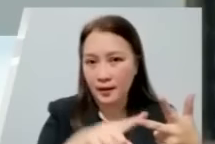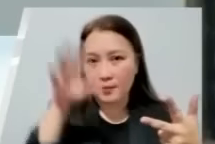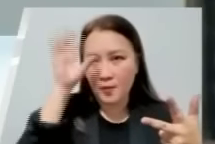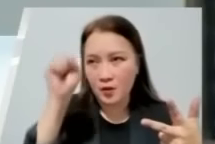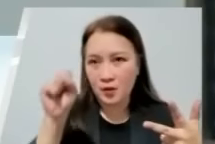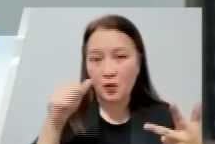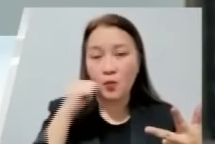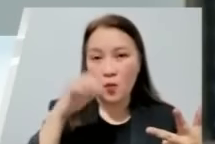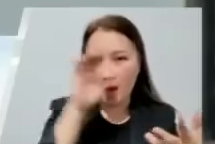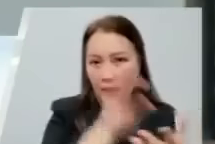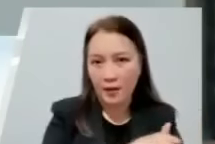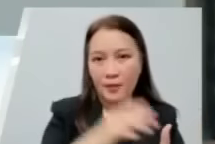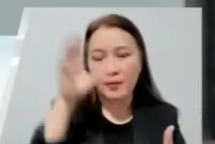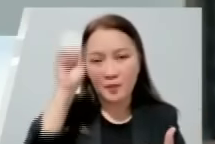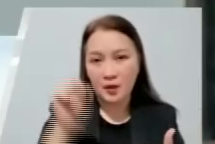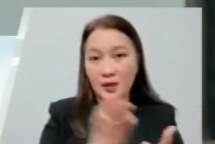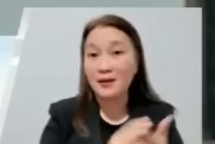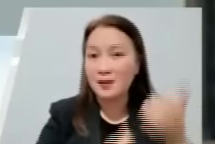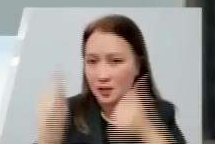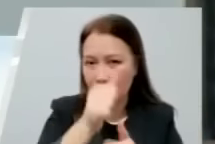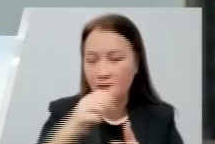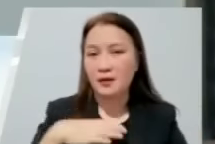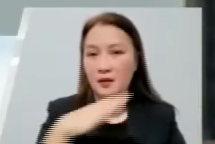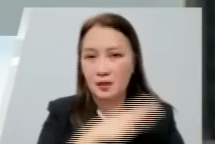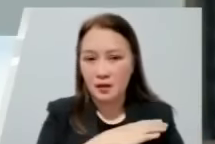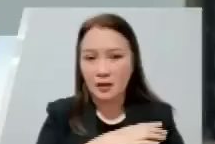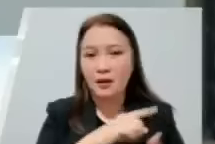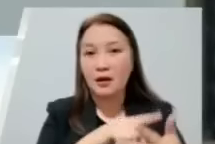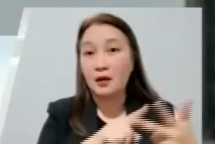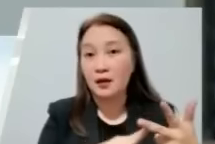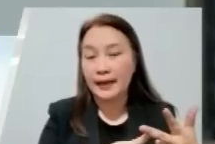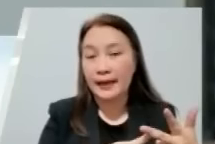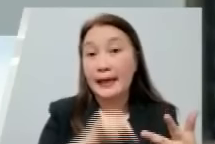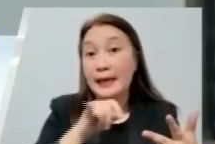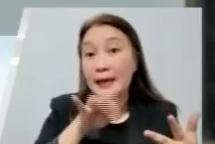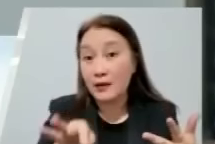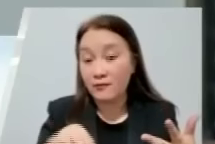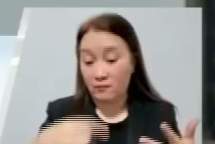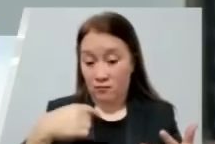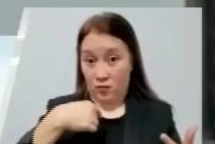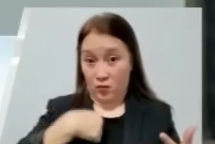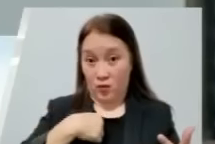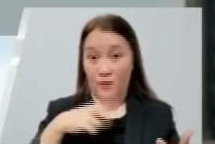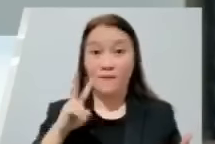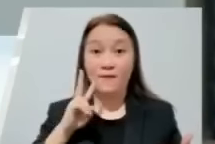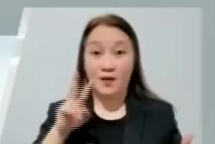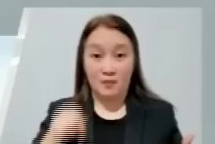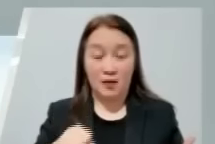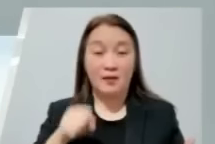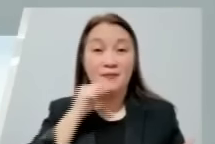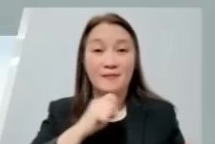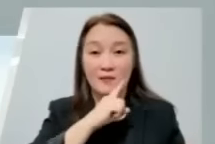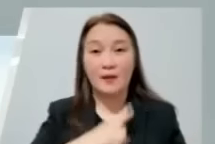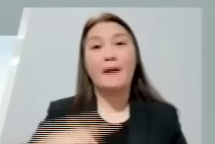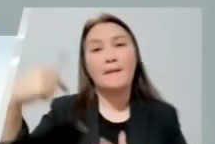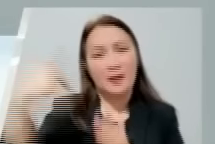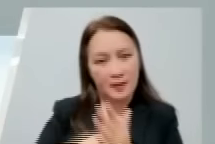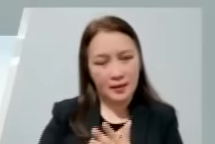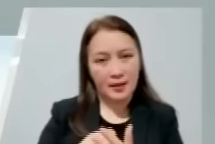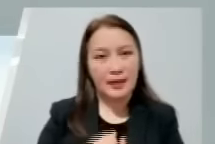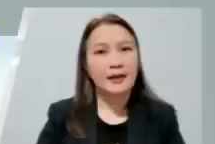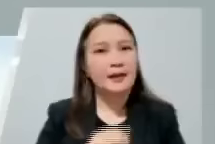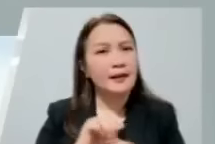Speaker. At yun ay gagawin pagka siya ay namatay. Yun, i-clarify natin maigi yun. Ang